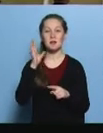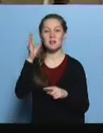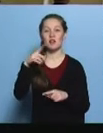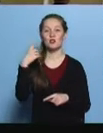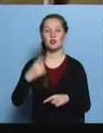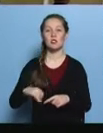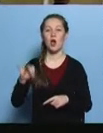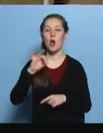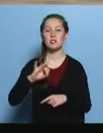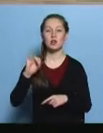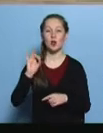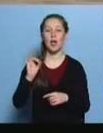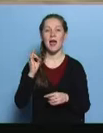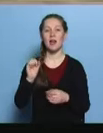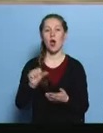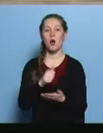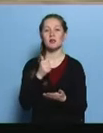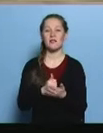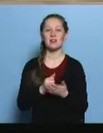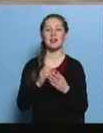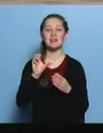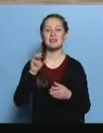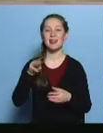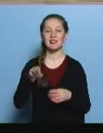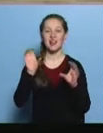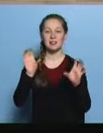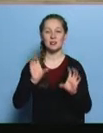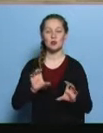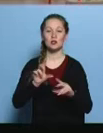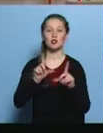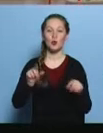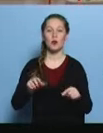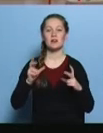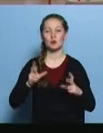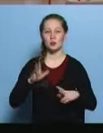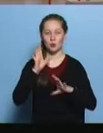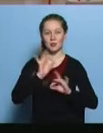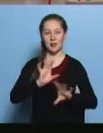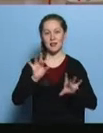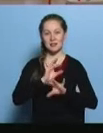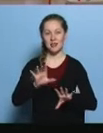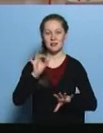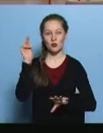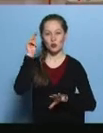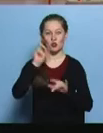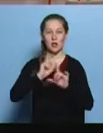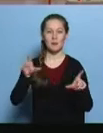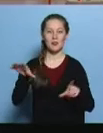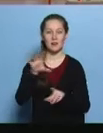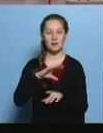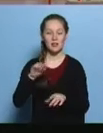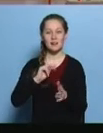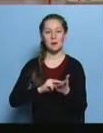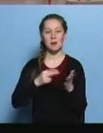об истории и основных статьях Конституции России школьникам и студентам Удмуртии будут рассказывать и в их учебных заведениях.